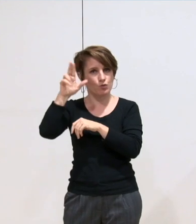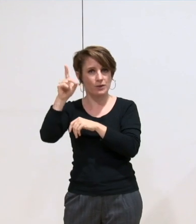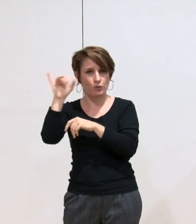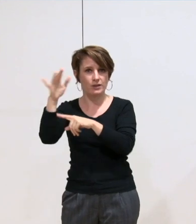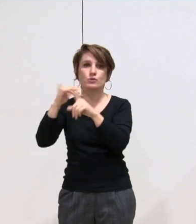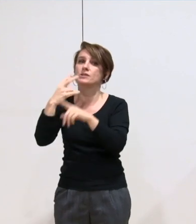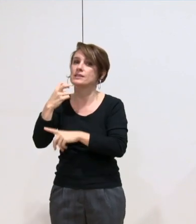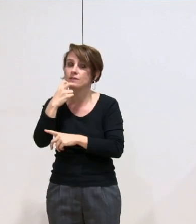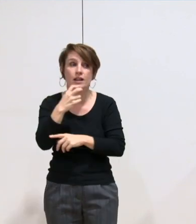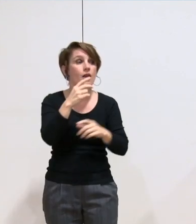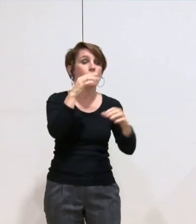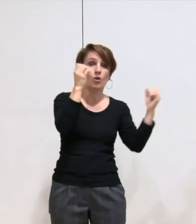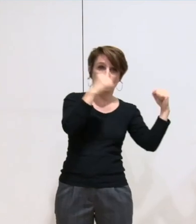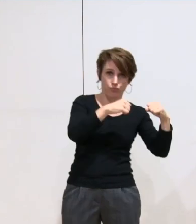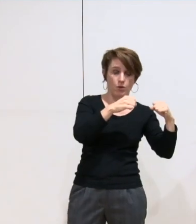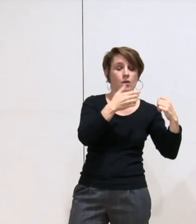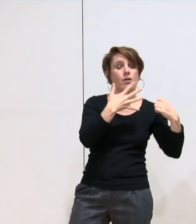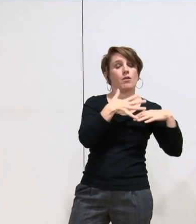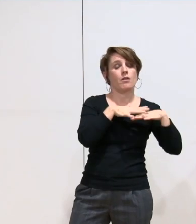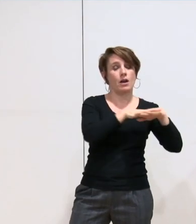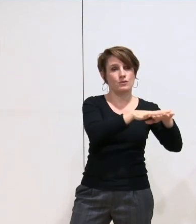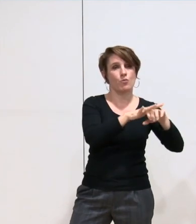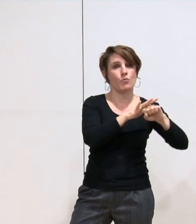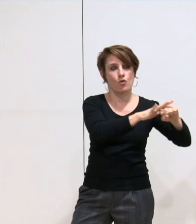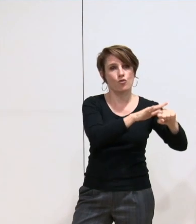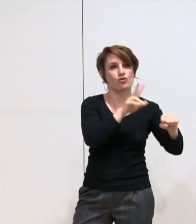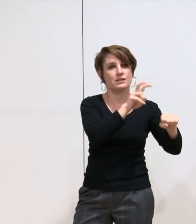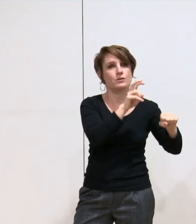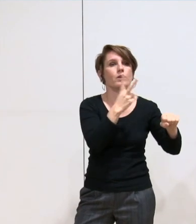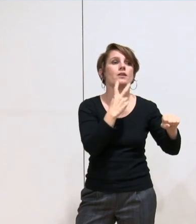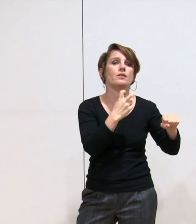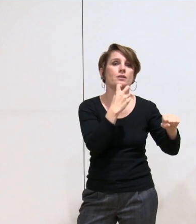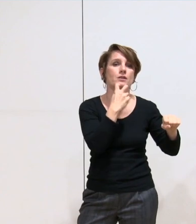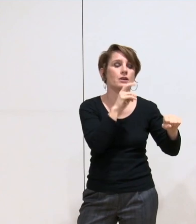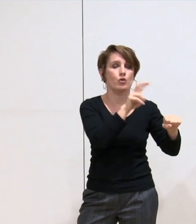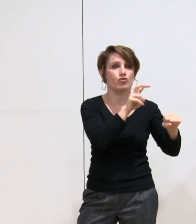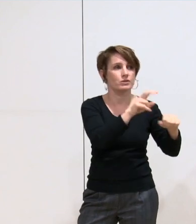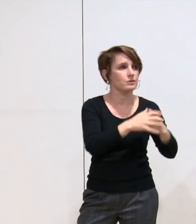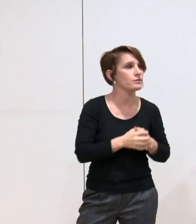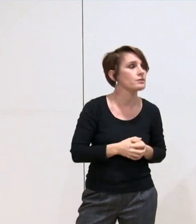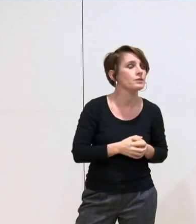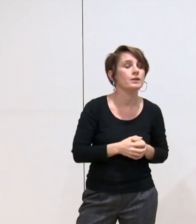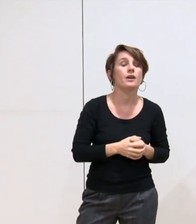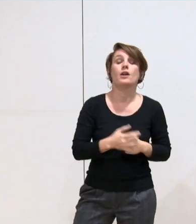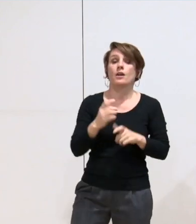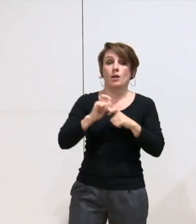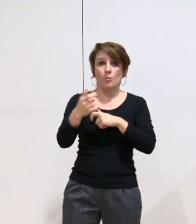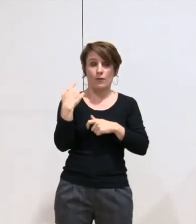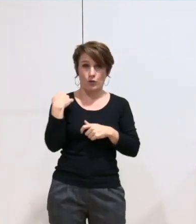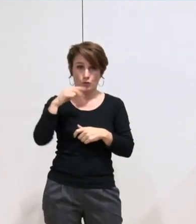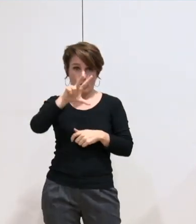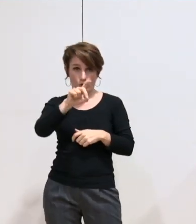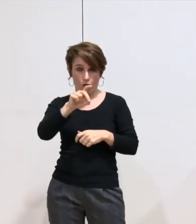pour ? Rassemblement citoyen de la gauche et les écologistes. Délibération adoptée. La 30 porte sur l'Office du